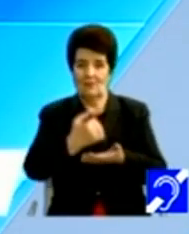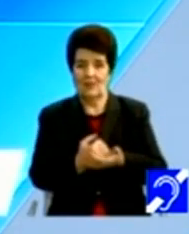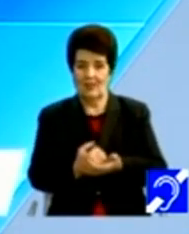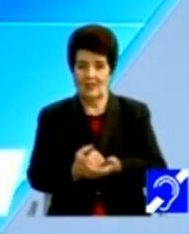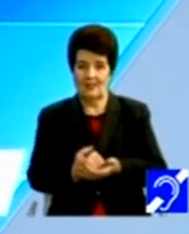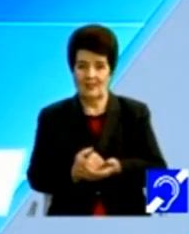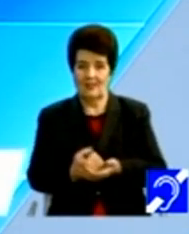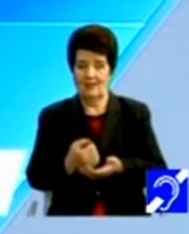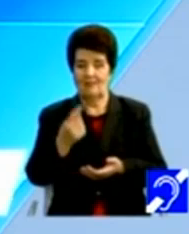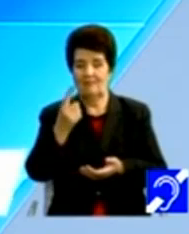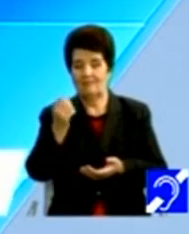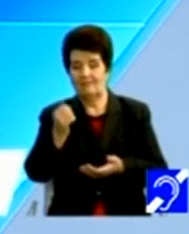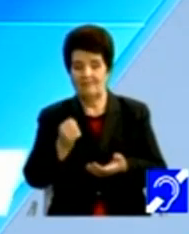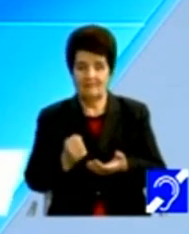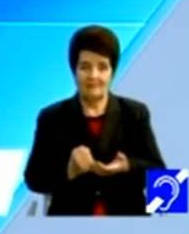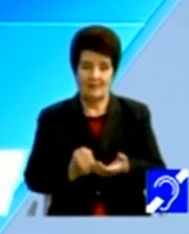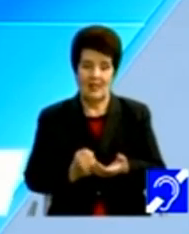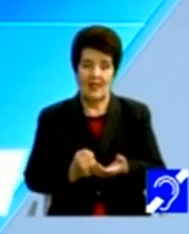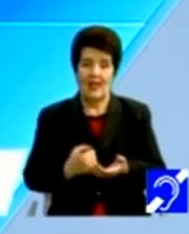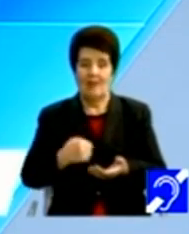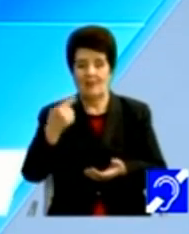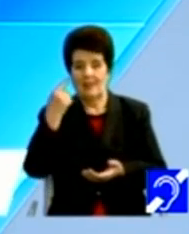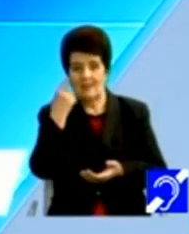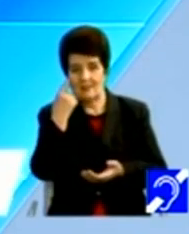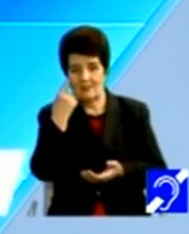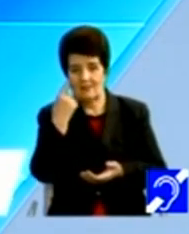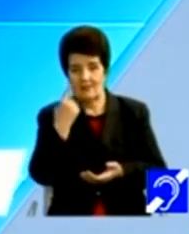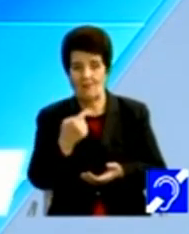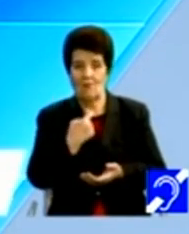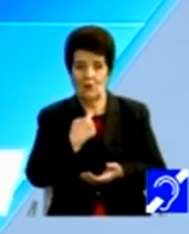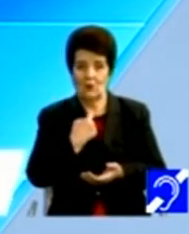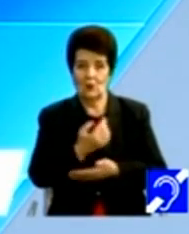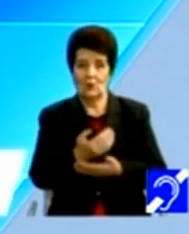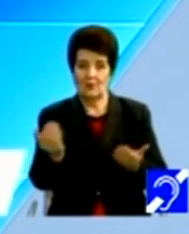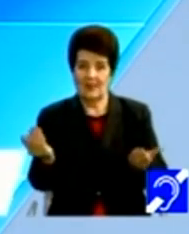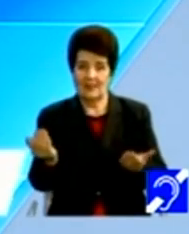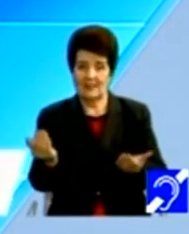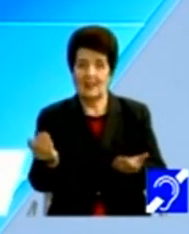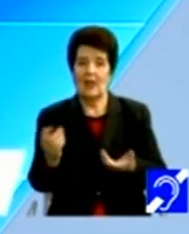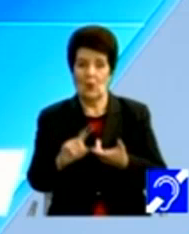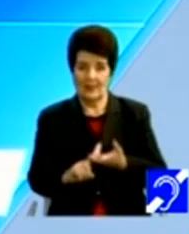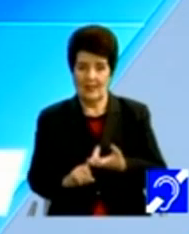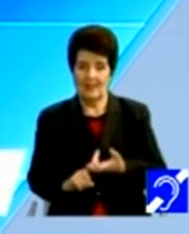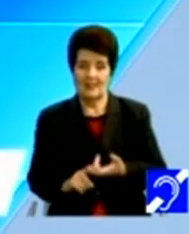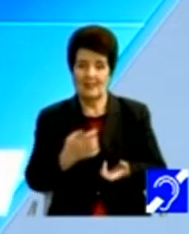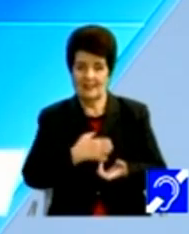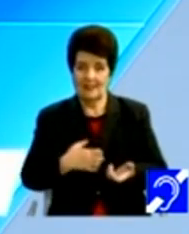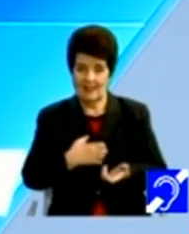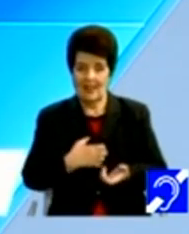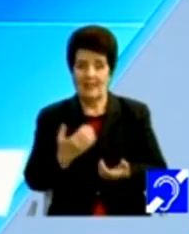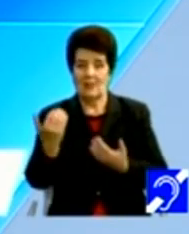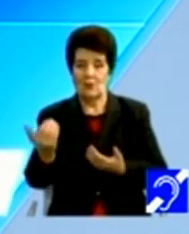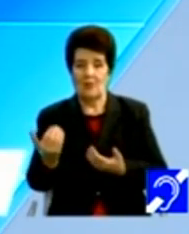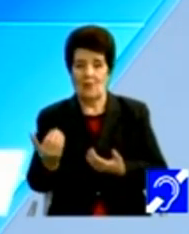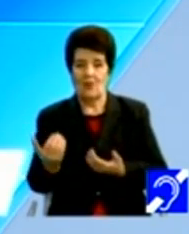într-un patrulater sau altul. Gândiți-vă, votul dumneavoastră contează. De dumneavoastră